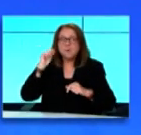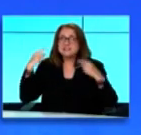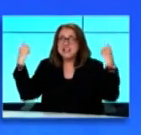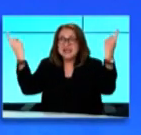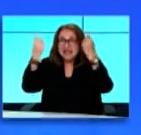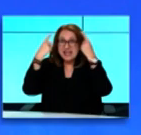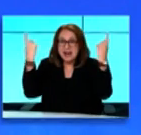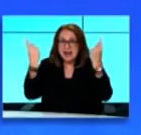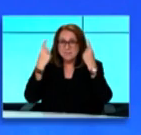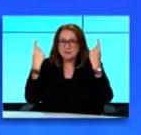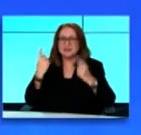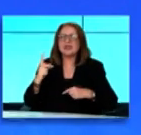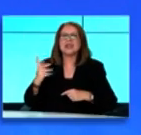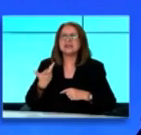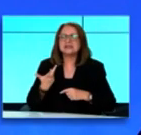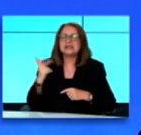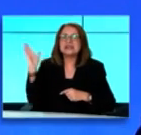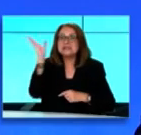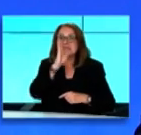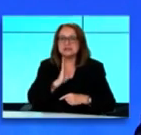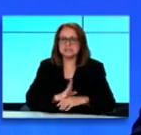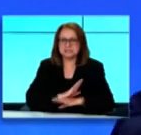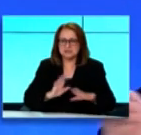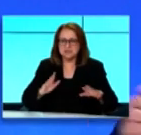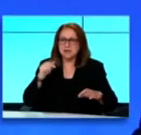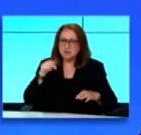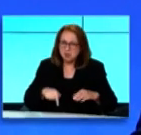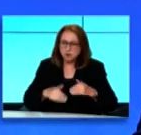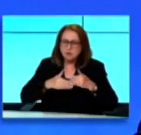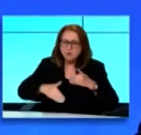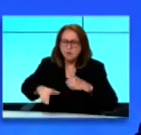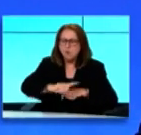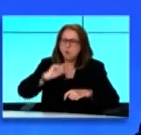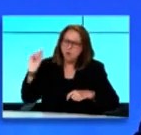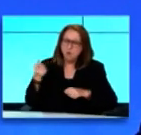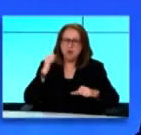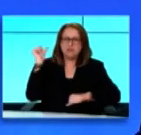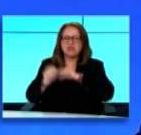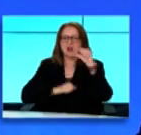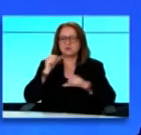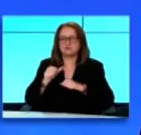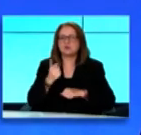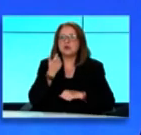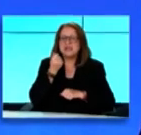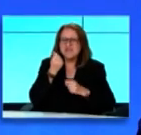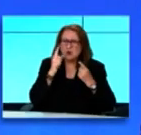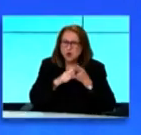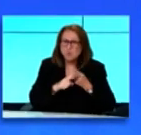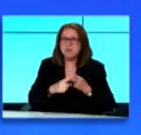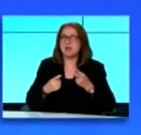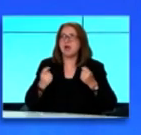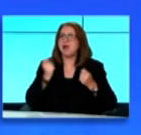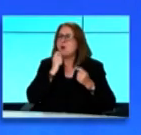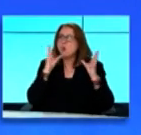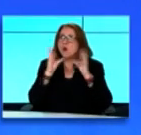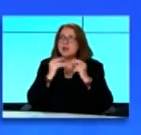αλλάξουν. Από τον προσανατολισμό της οικονομίας μέχρι την εθνική ενεργειακή πολιτική και από